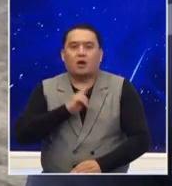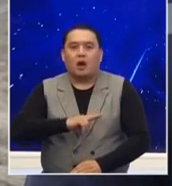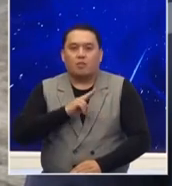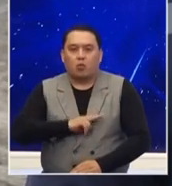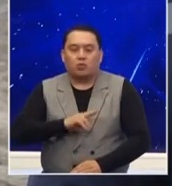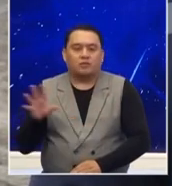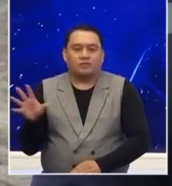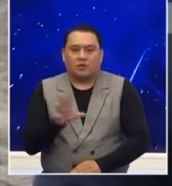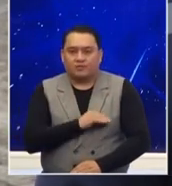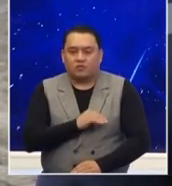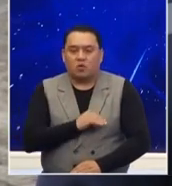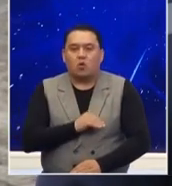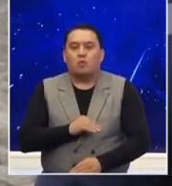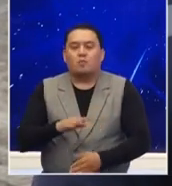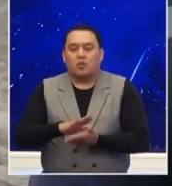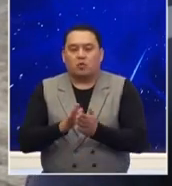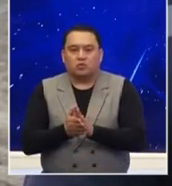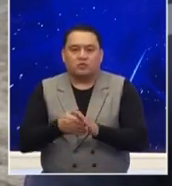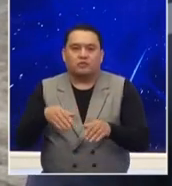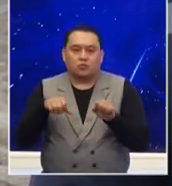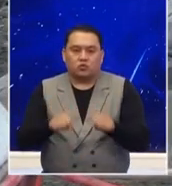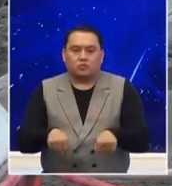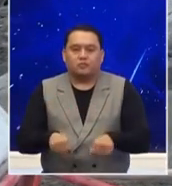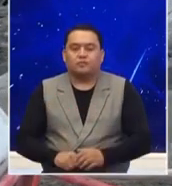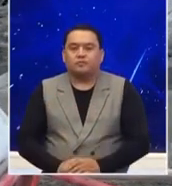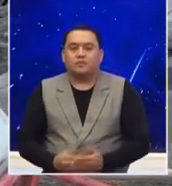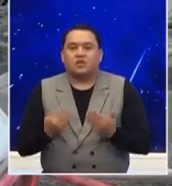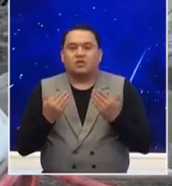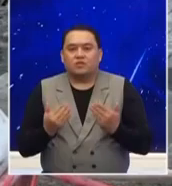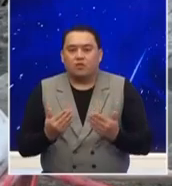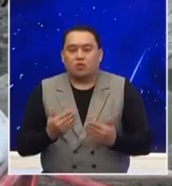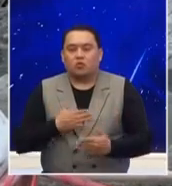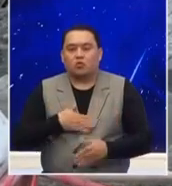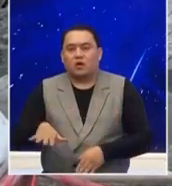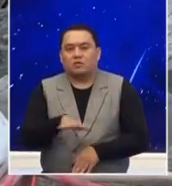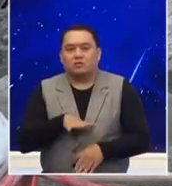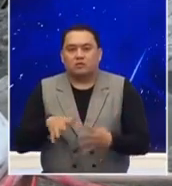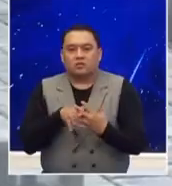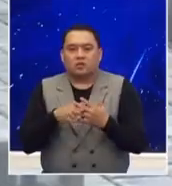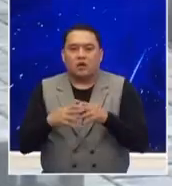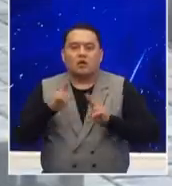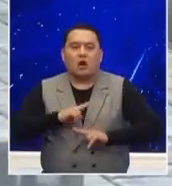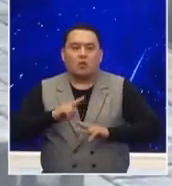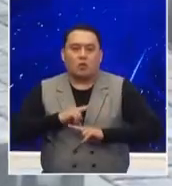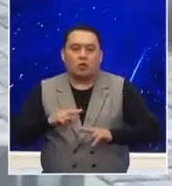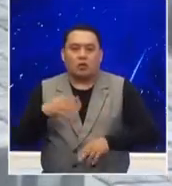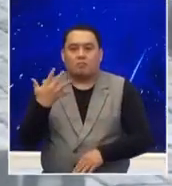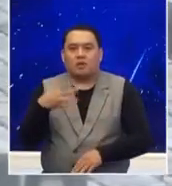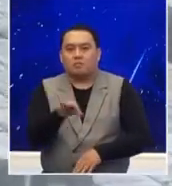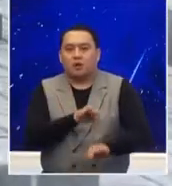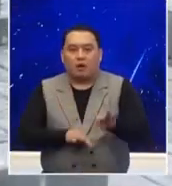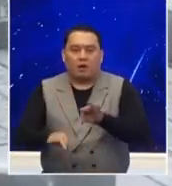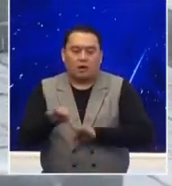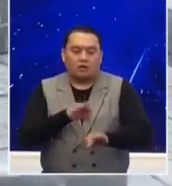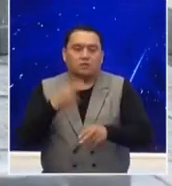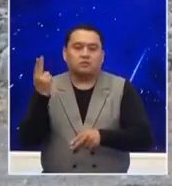кипит вовсю, так что в сроки мы укладываемся. На сегодняшний день в прибрежном селе идет работа еще над 5 проектами.